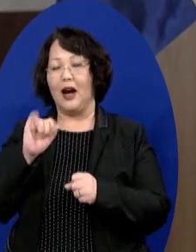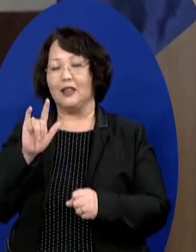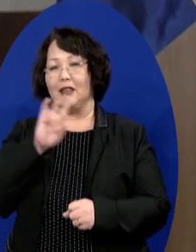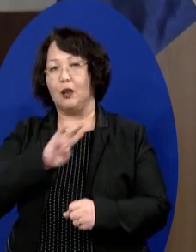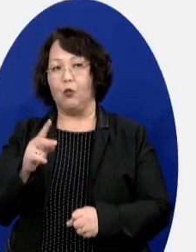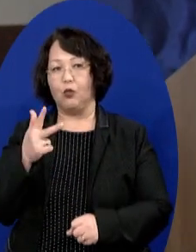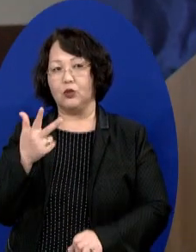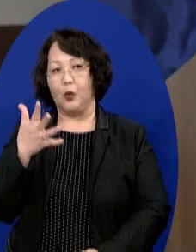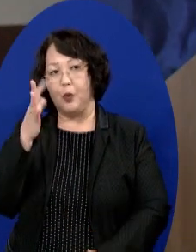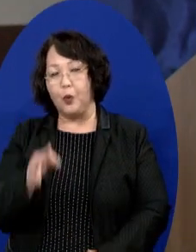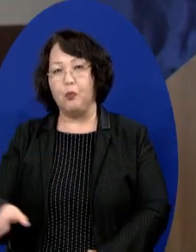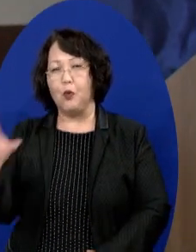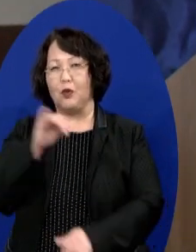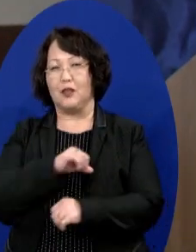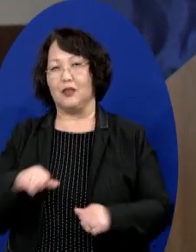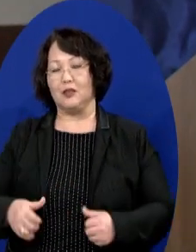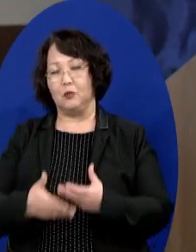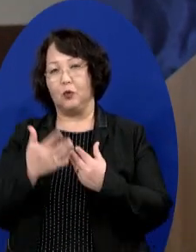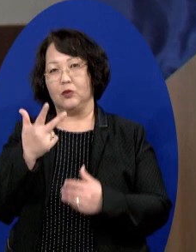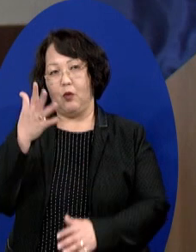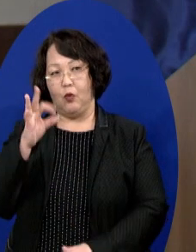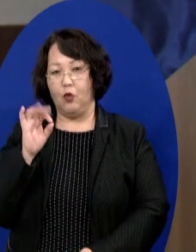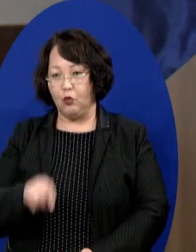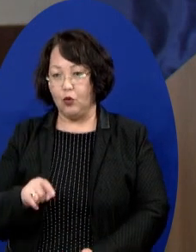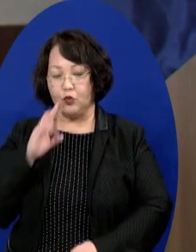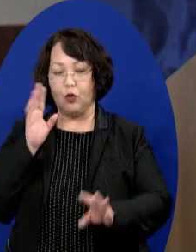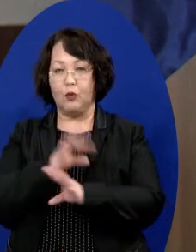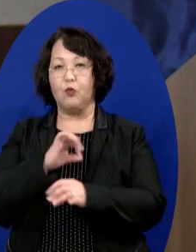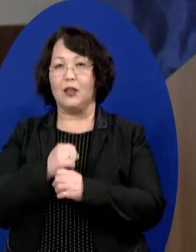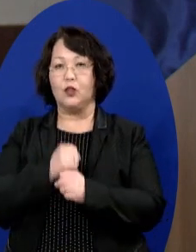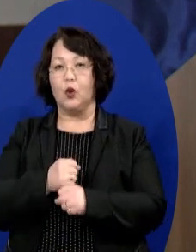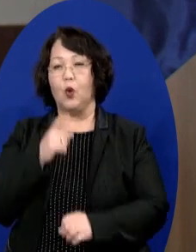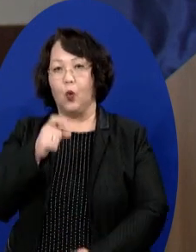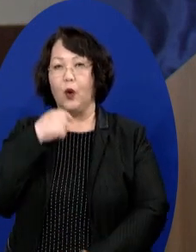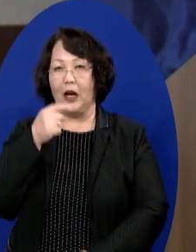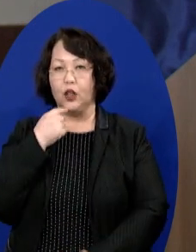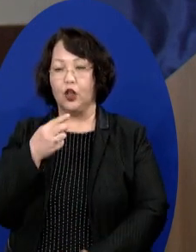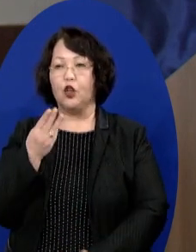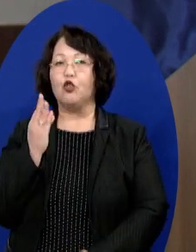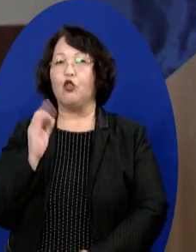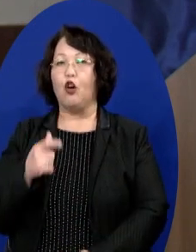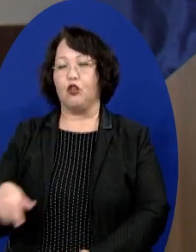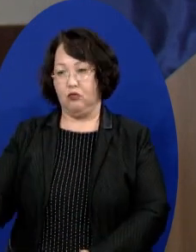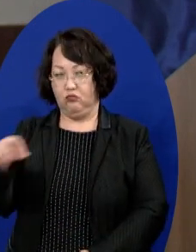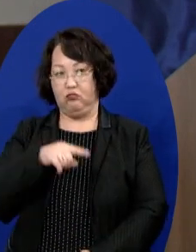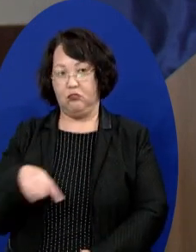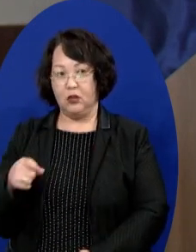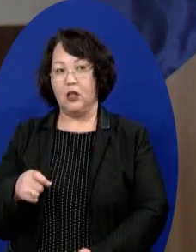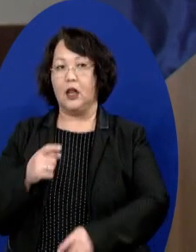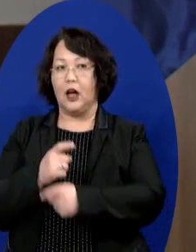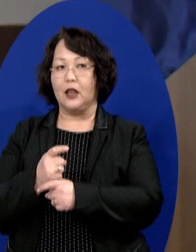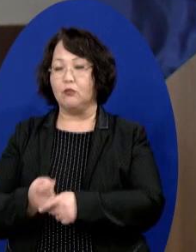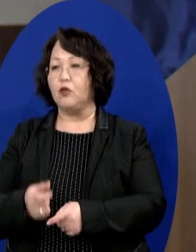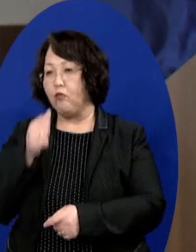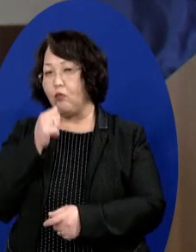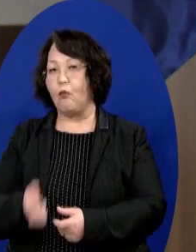байхгүй нийт иргэдийн. Өнөөдрийн энэ тогтолцооч юм бол хүн ярддаг, тойргоон тоогддаг, төргийнхөө сонгогчдыг халамжаар